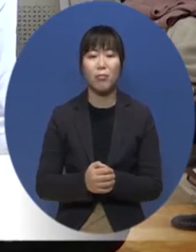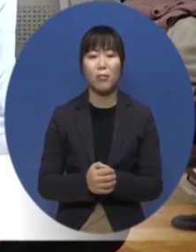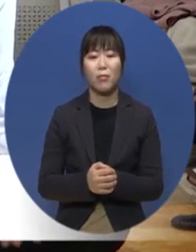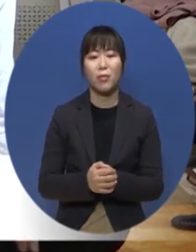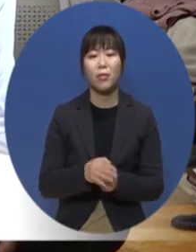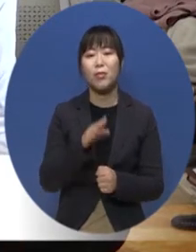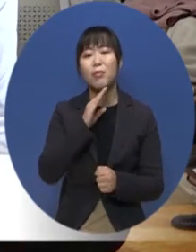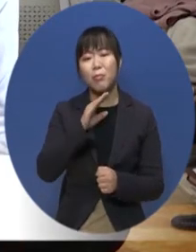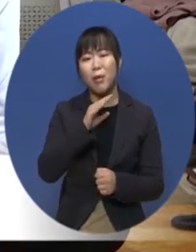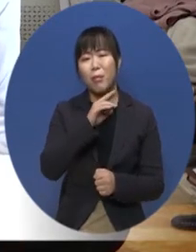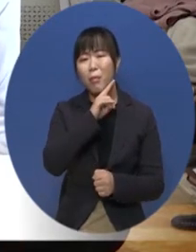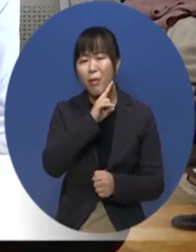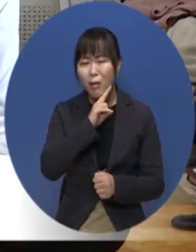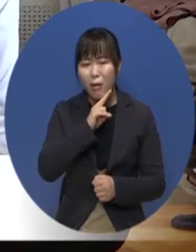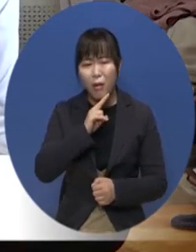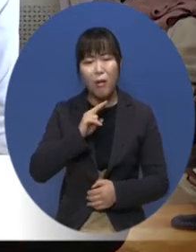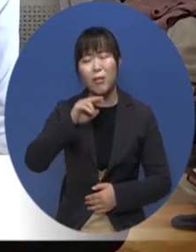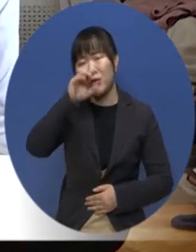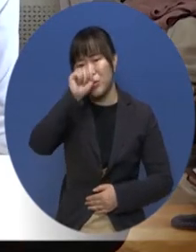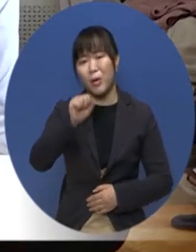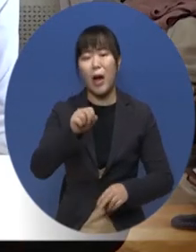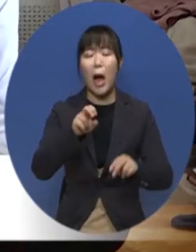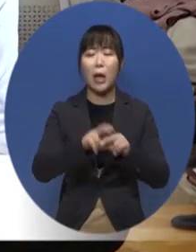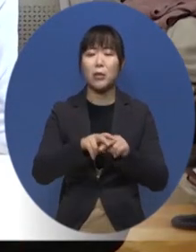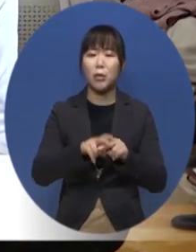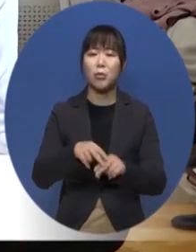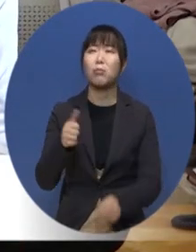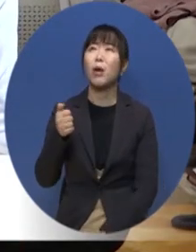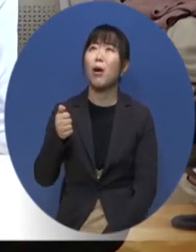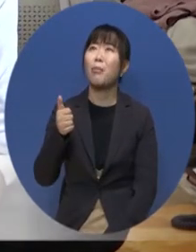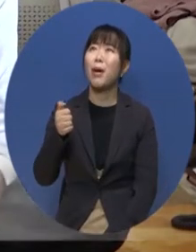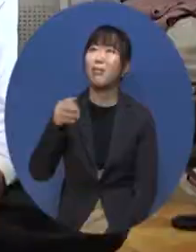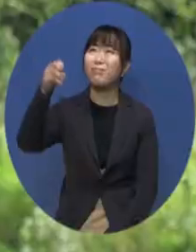얼마나 좋아요. 막 이렇게 그저 앉아서 그냥 한 게.